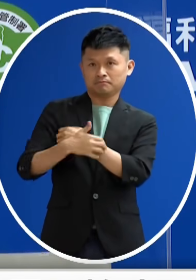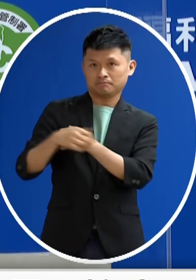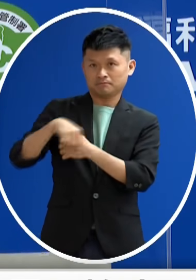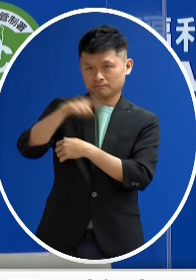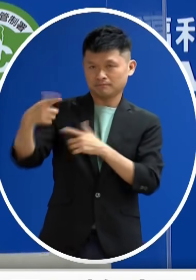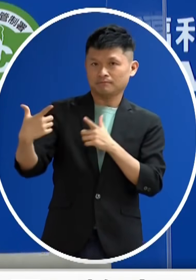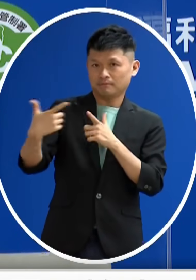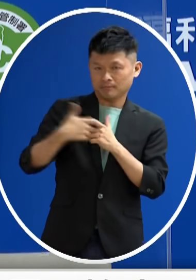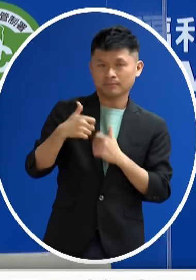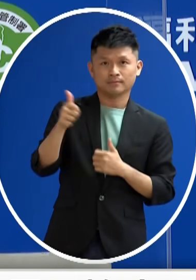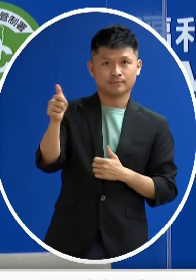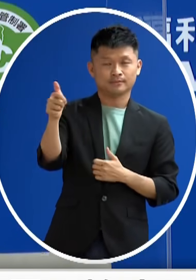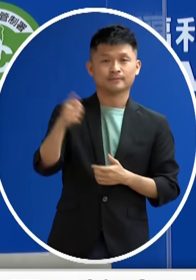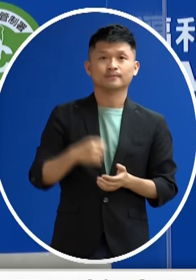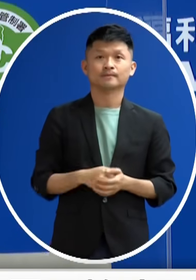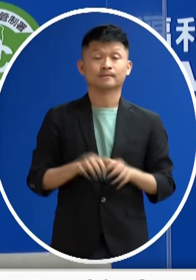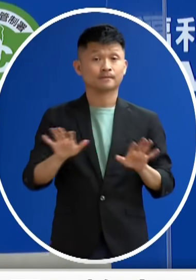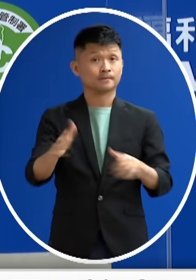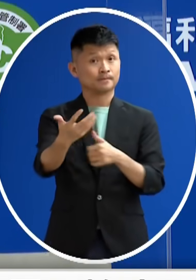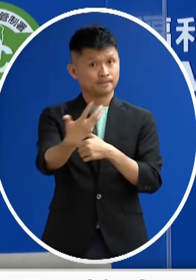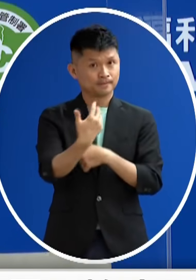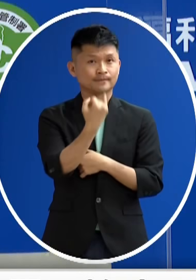好，现在有问题要提出来。